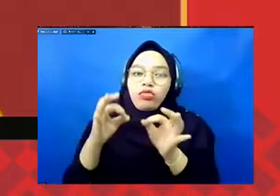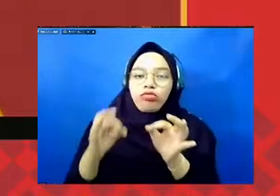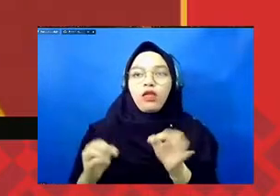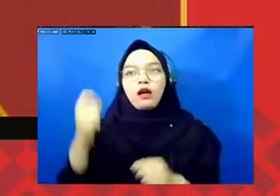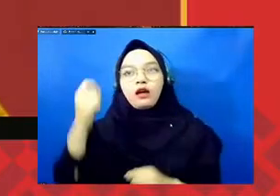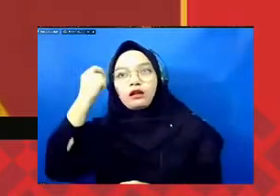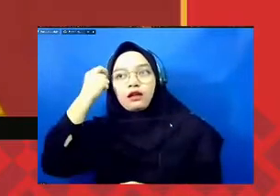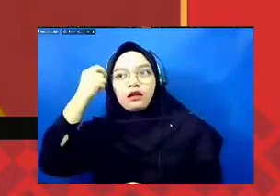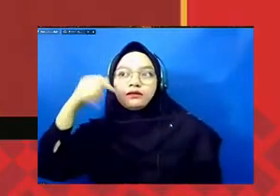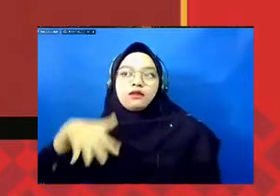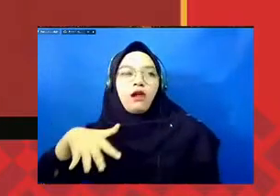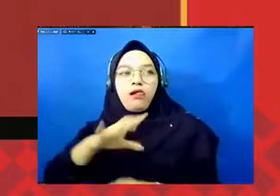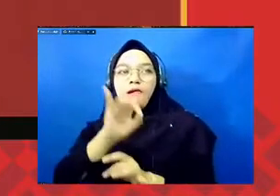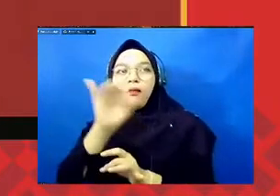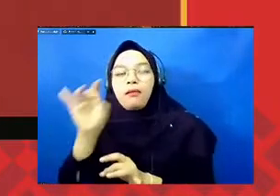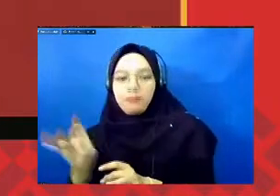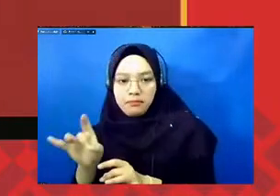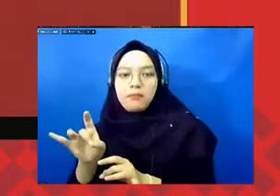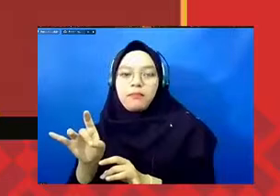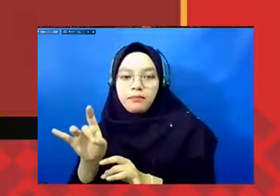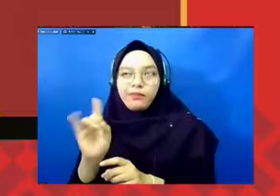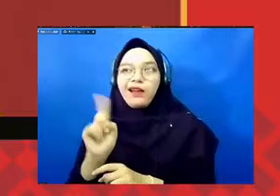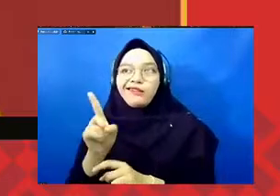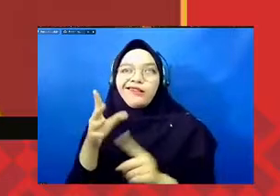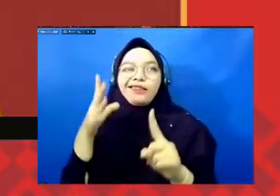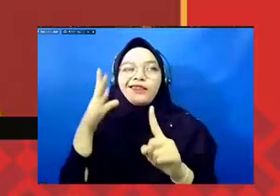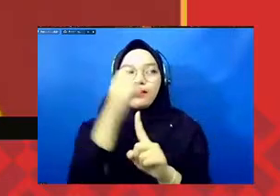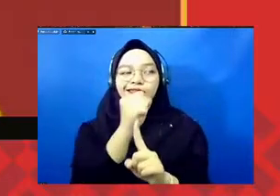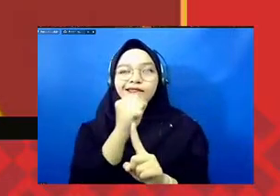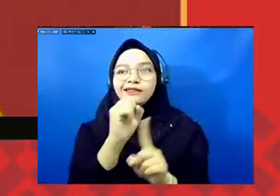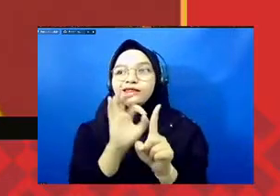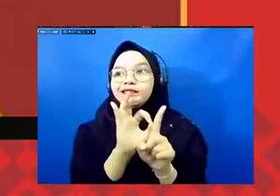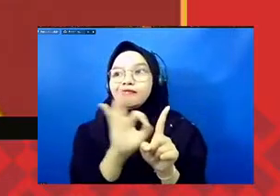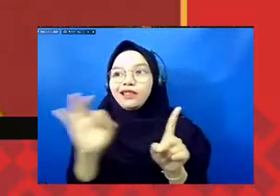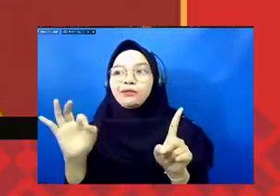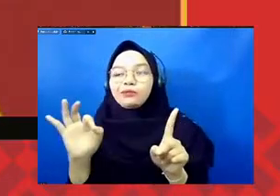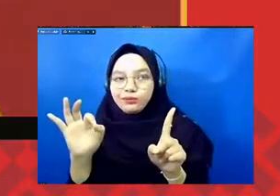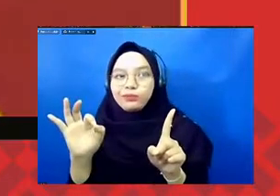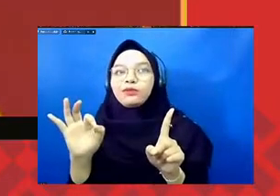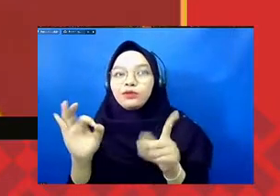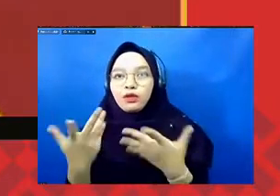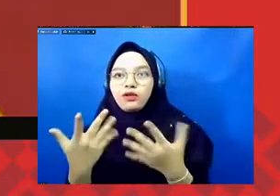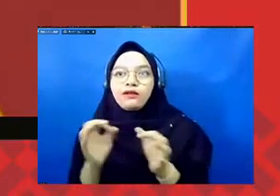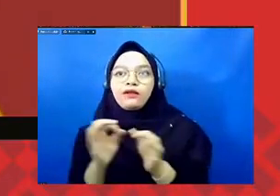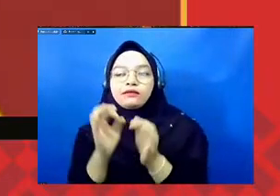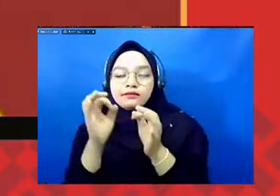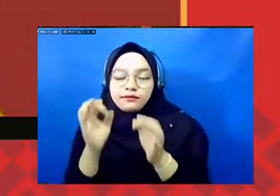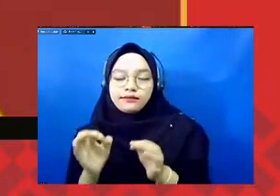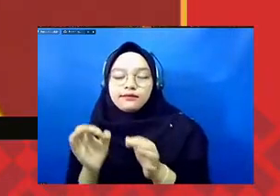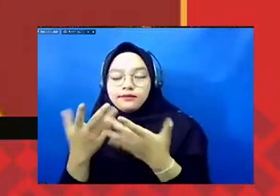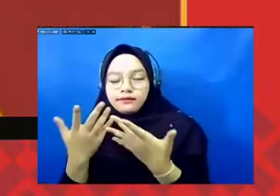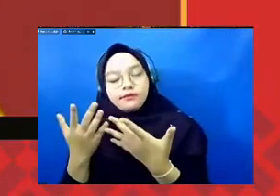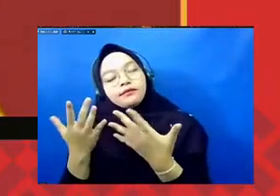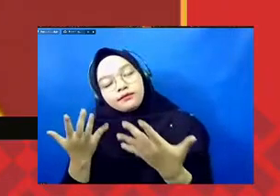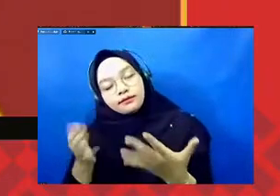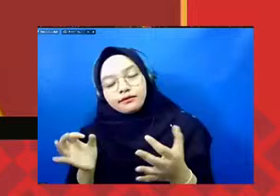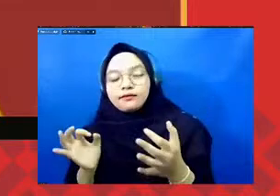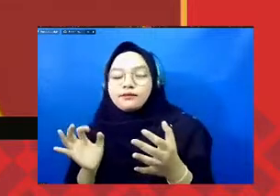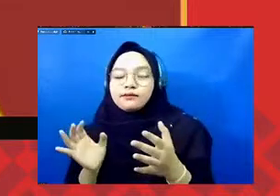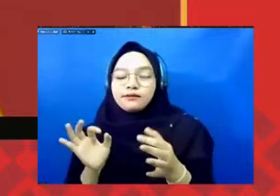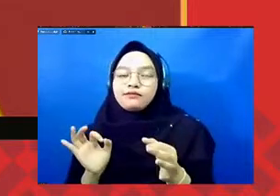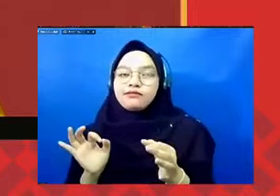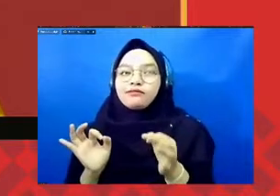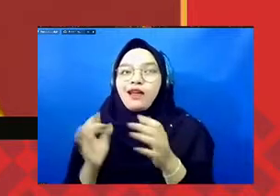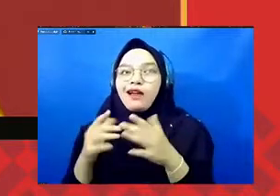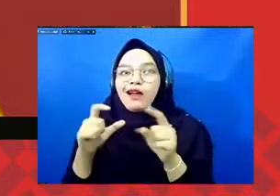Jadi ini kita ada target nih 1000 Human Rights Cities atau Human Rights local governments atau